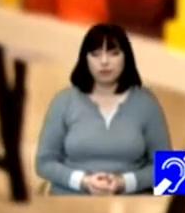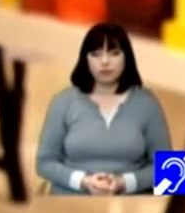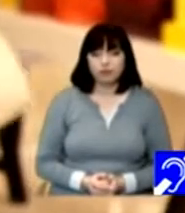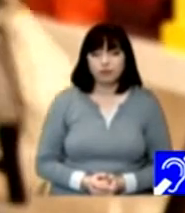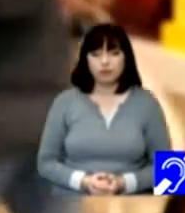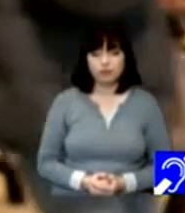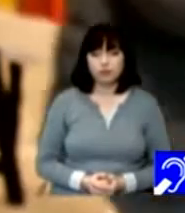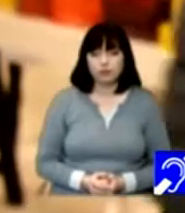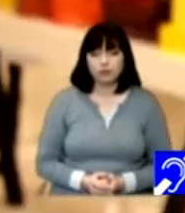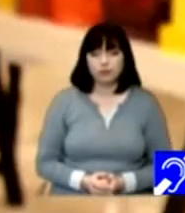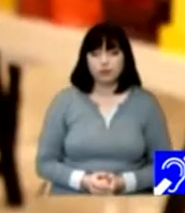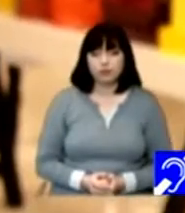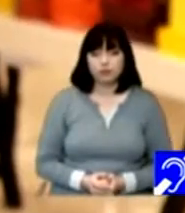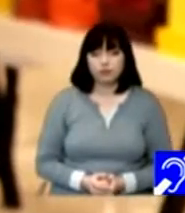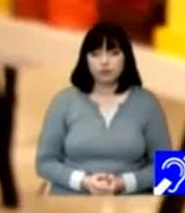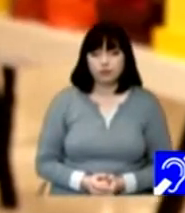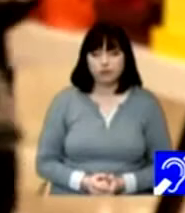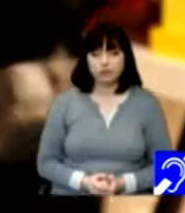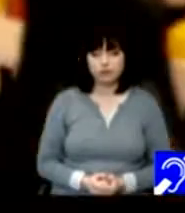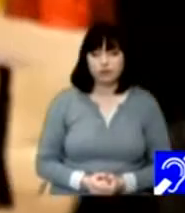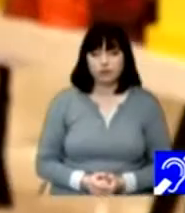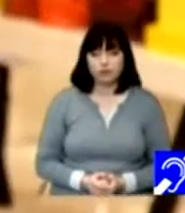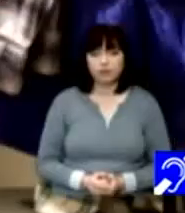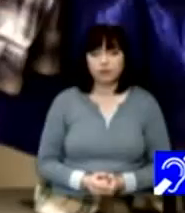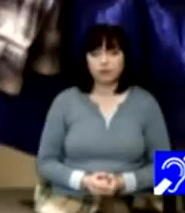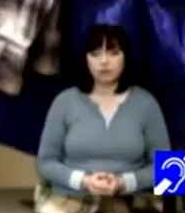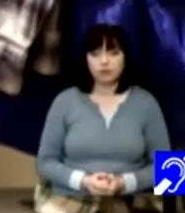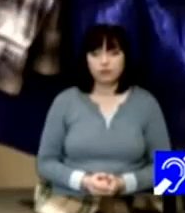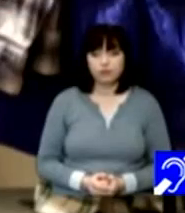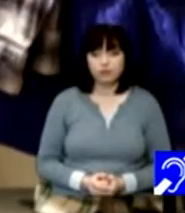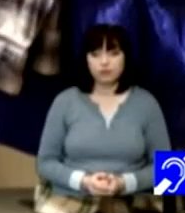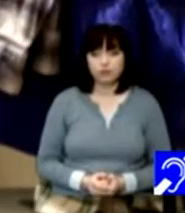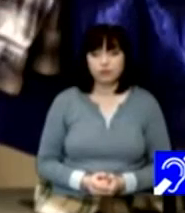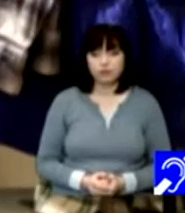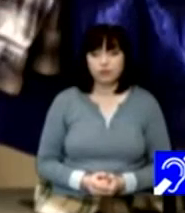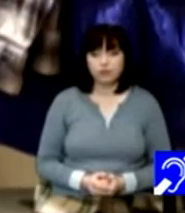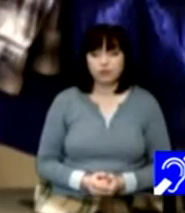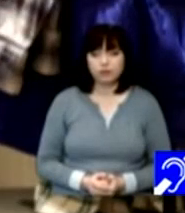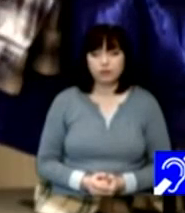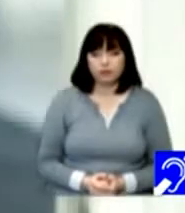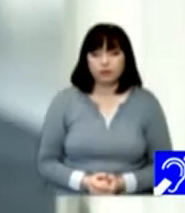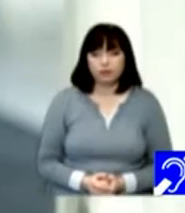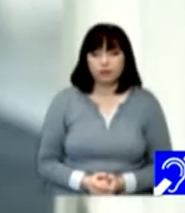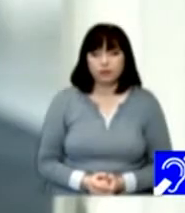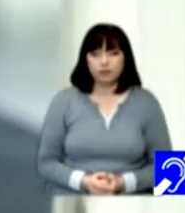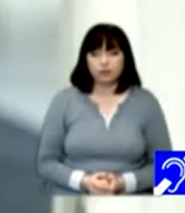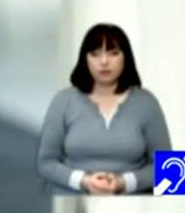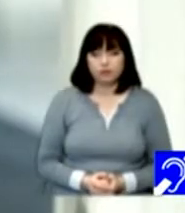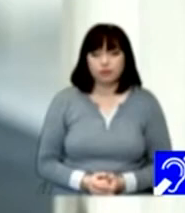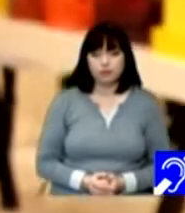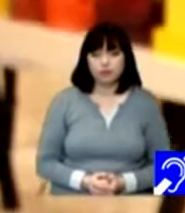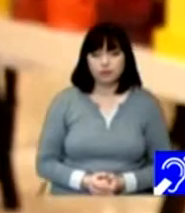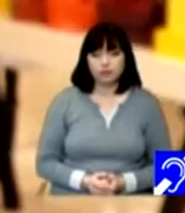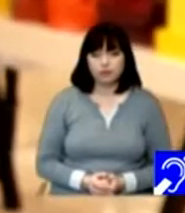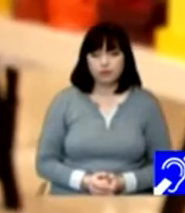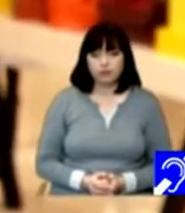être cette période de solde. Nous sommes prudents, effectivement, avec le développement d'Omicron, le fait d'avoir nos clients qui sont pour beaucoup